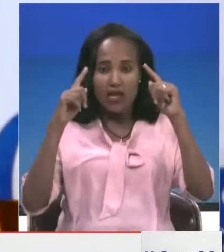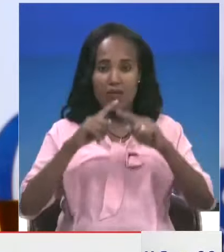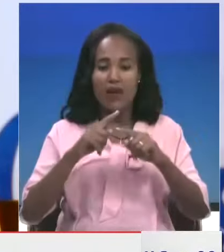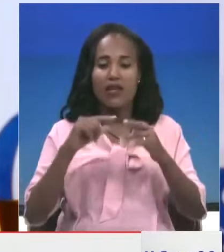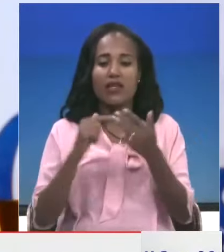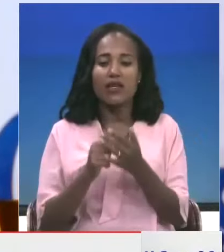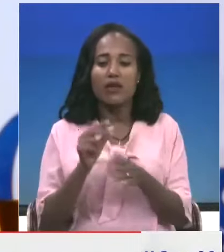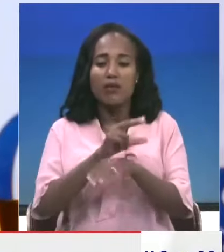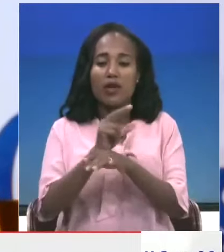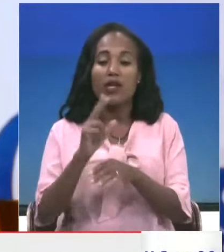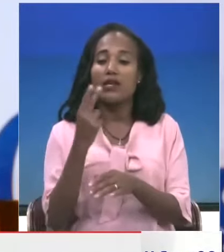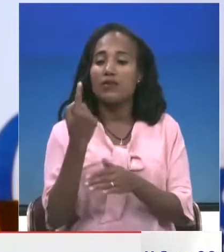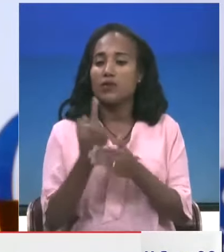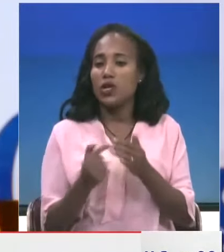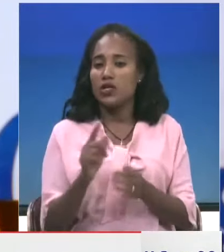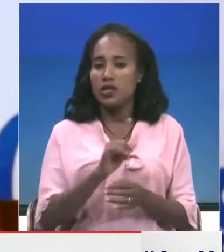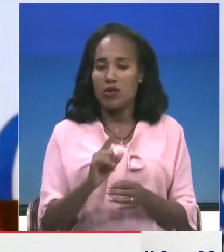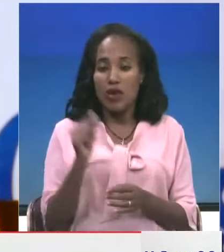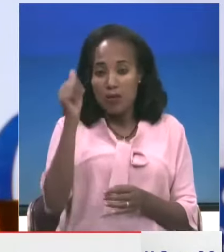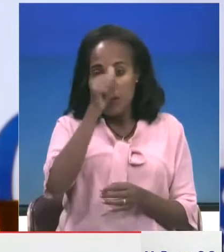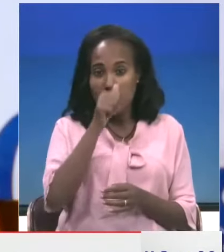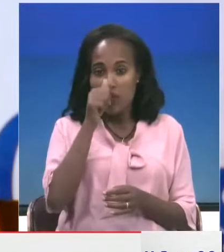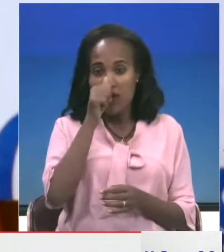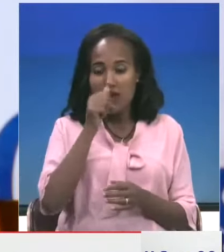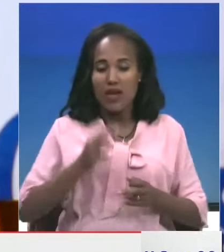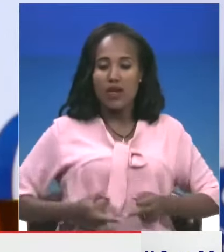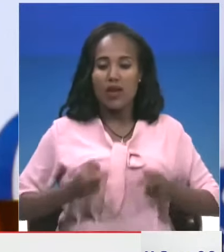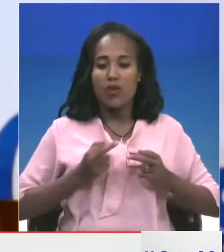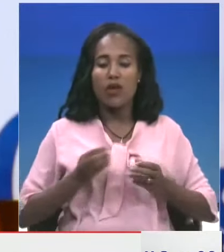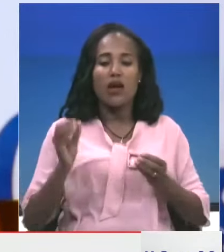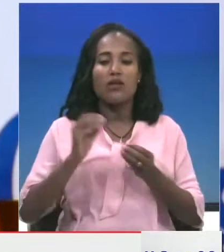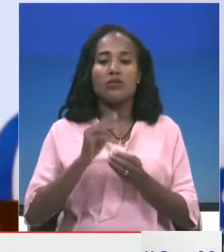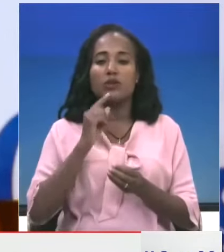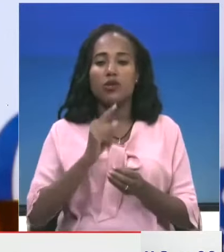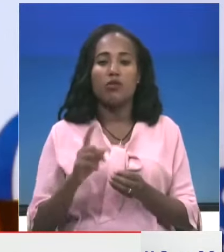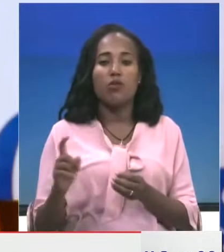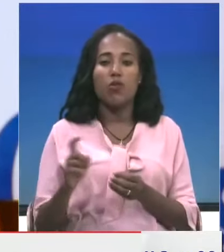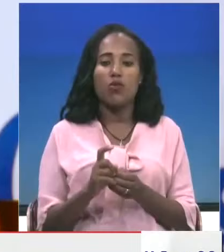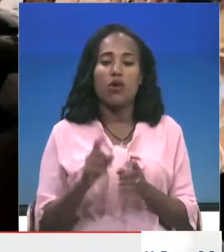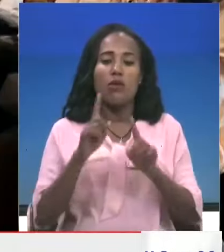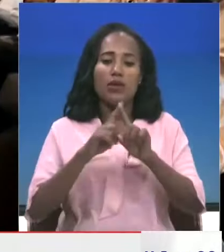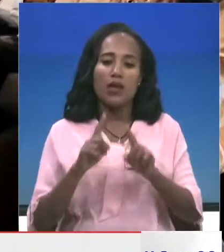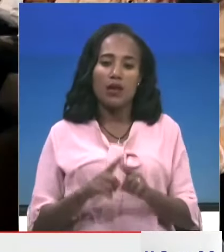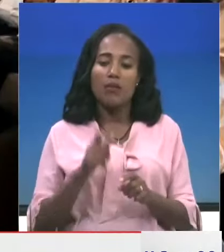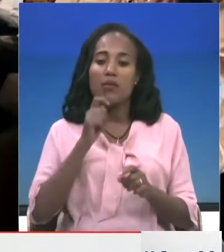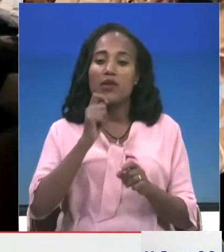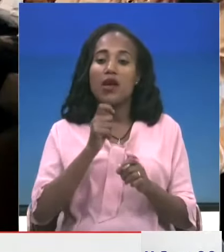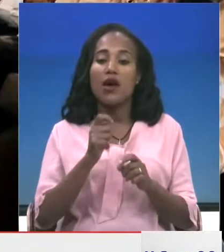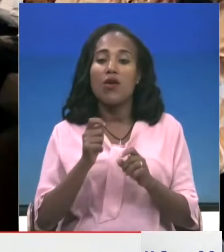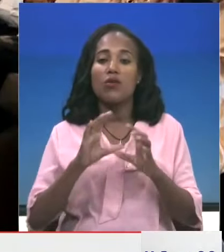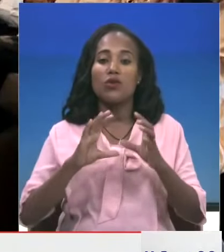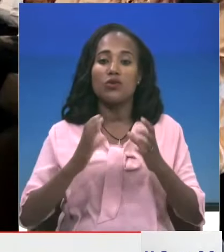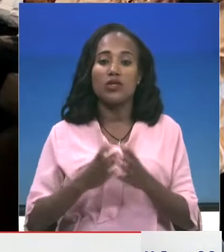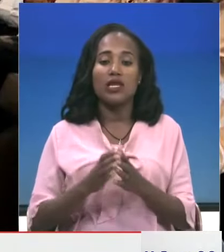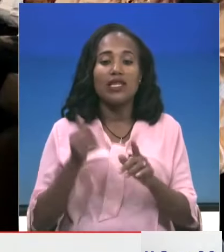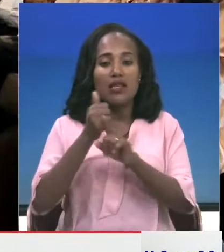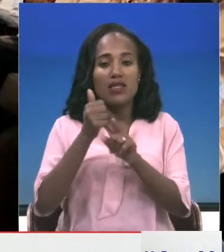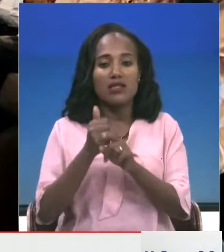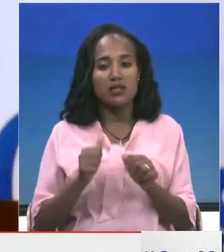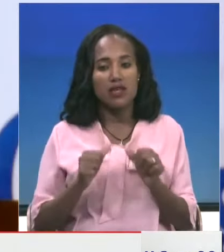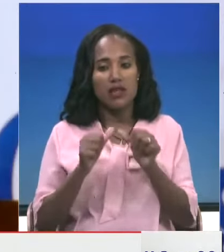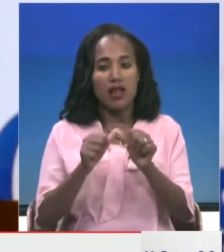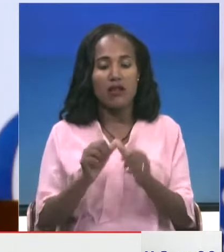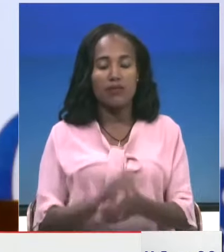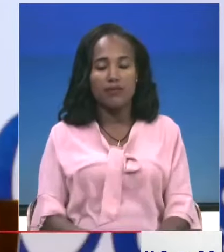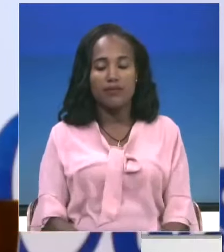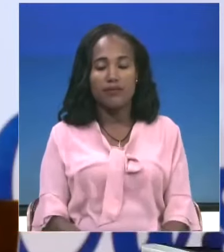ይህ የብሔራዊ ጥቅም ብቻ ሳይሆን ለኢትዮጵያን የህልውና ጭምር ነው። በመሆኑም በተለያዩ የሚዲያ አውታሮች ትግላችንን እንቀጥላለን።